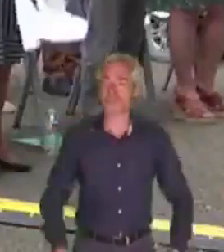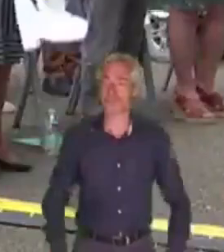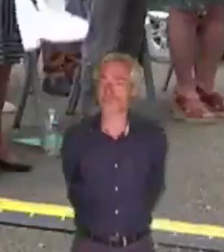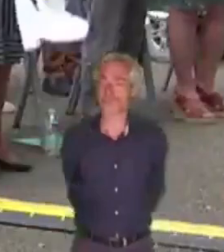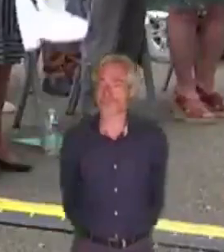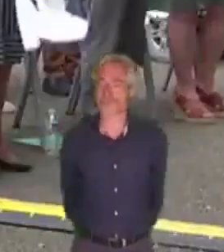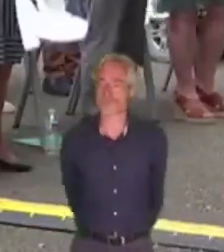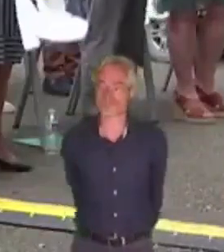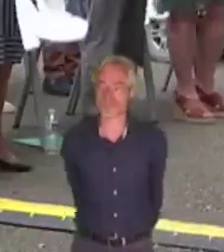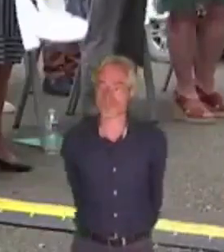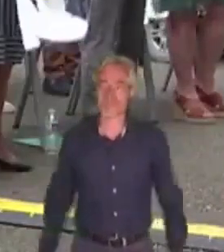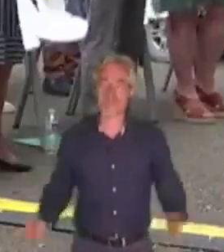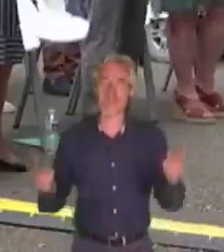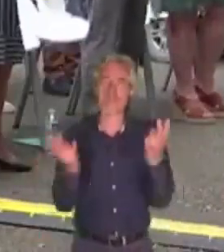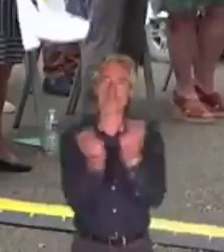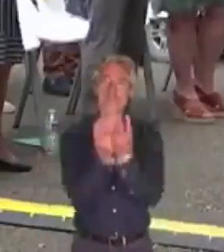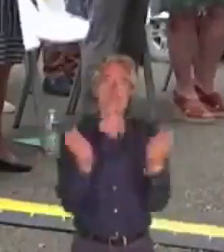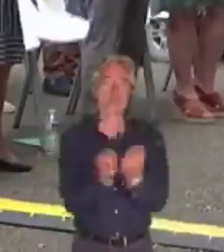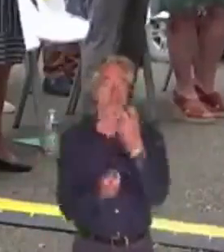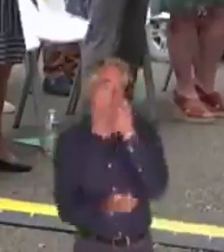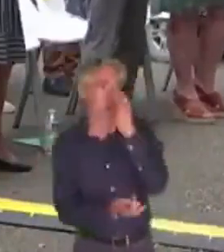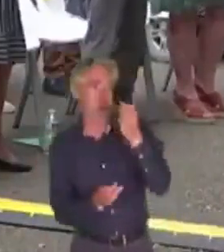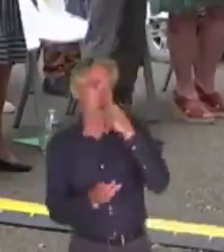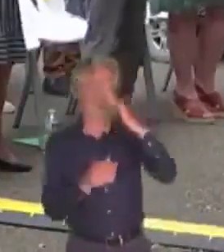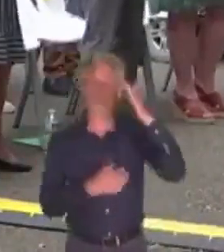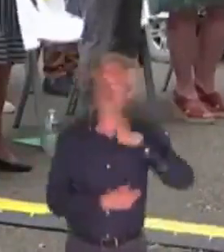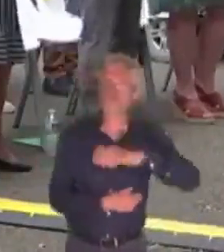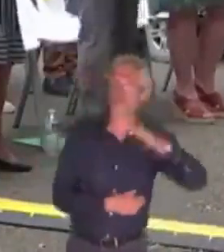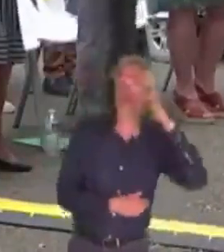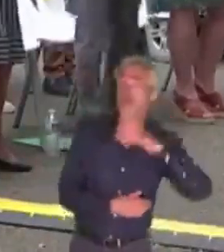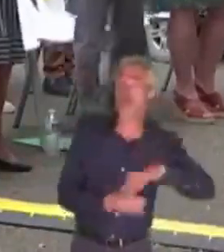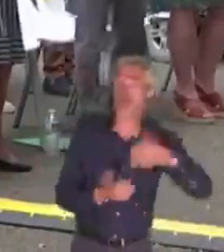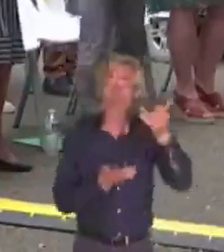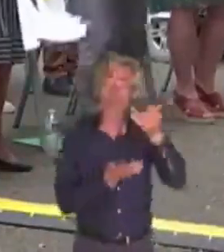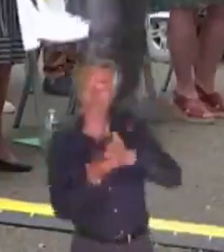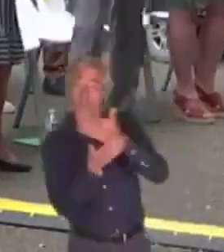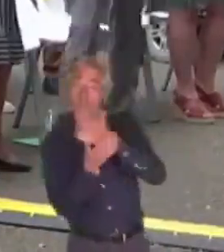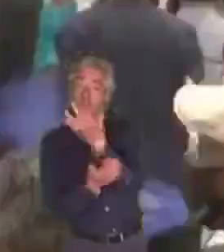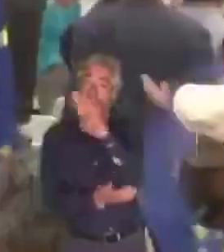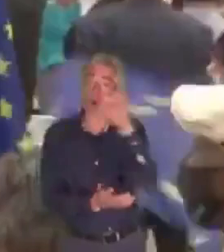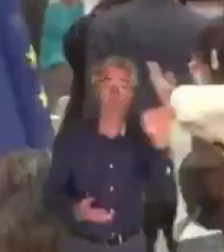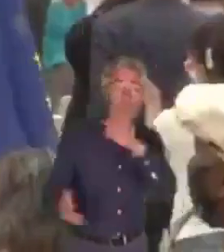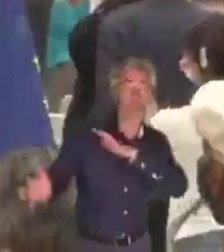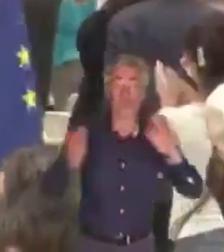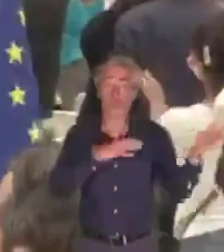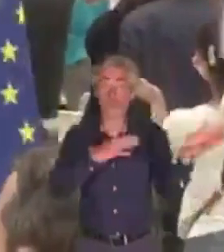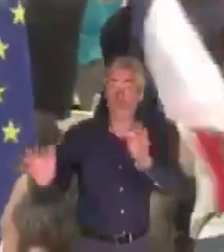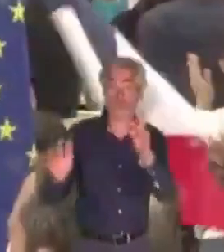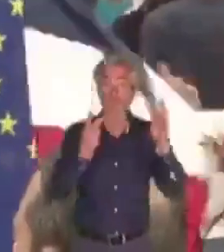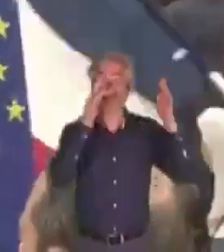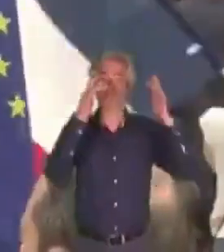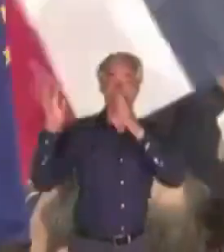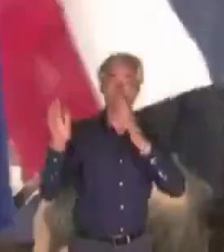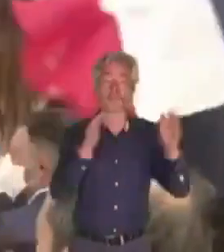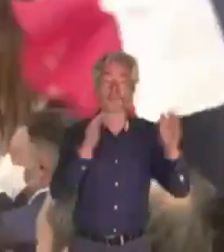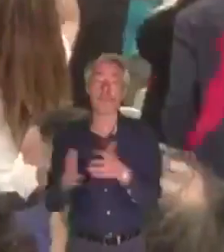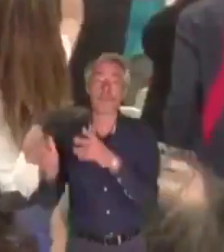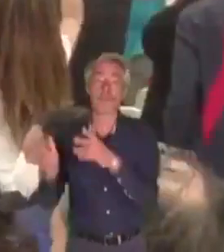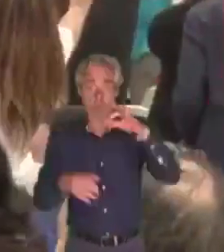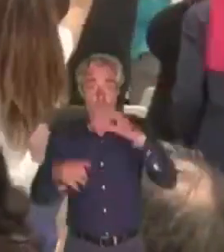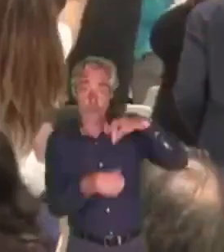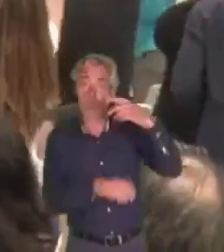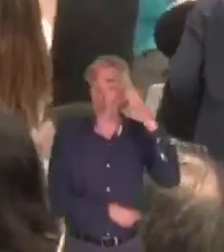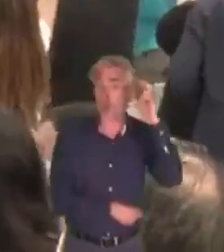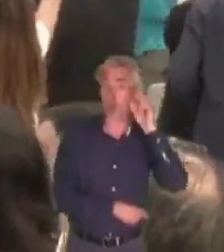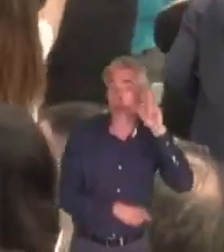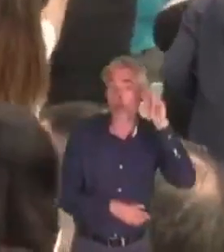parc floral se met à chanter, c'est l'île de France qui va s'enflammer. Votez